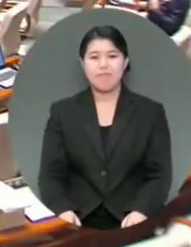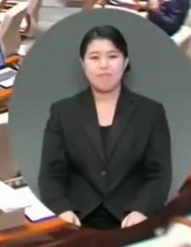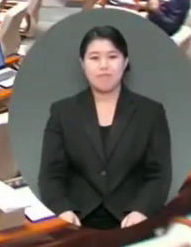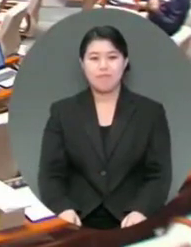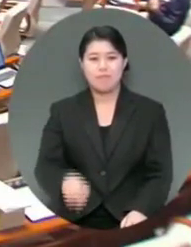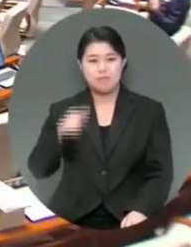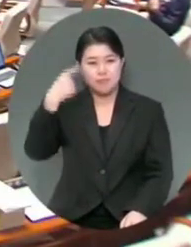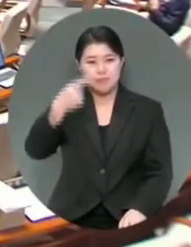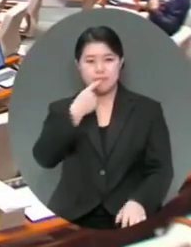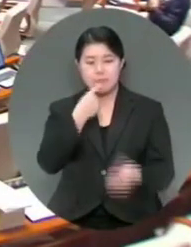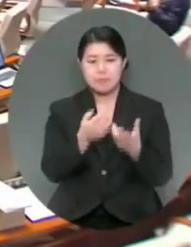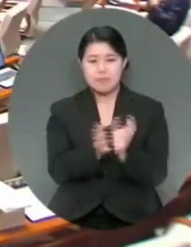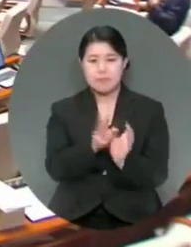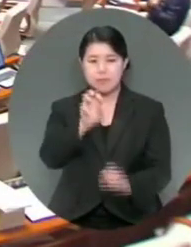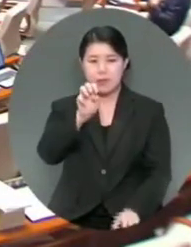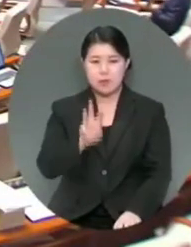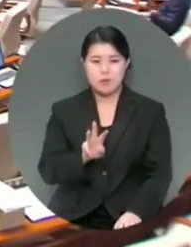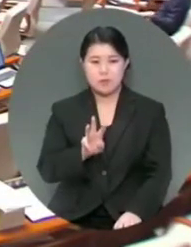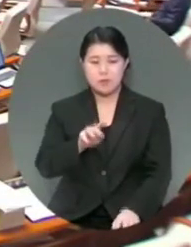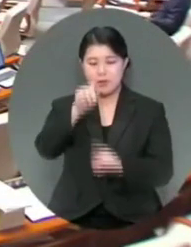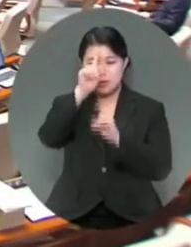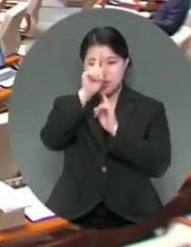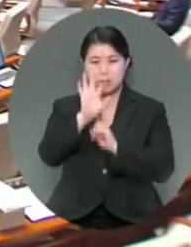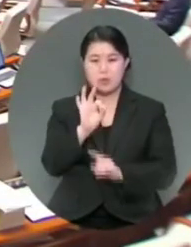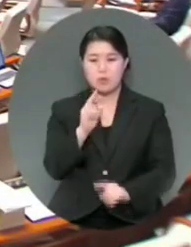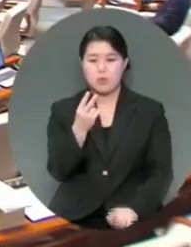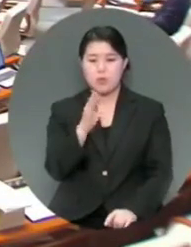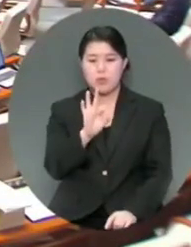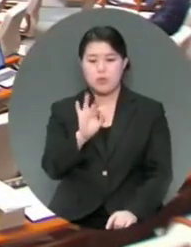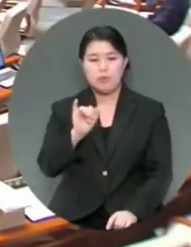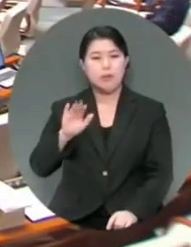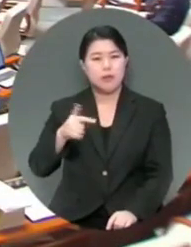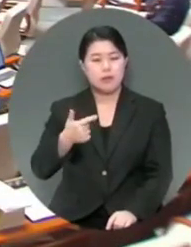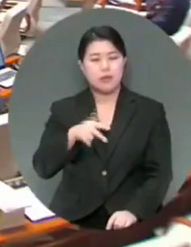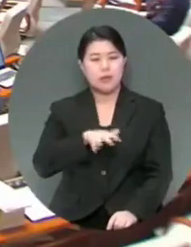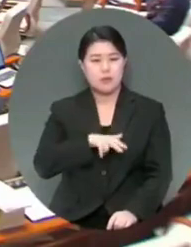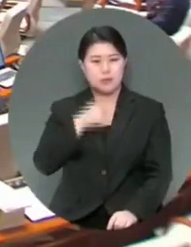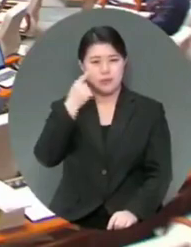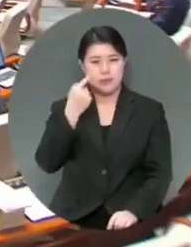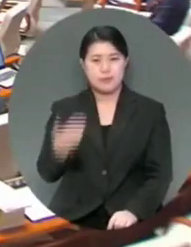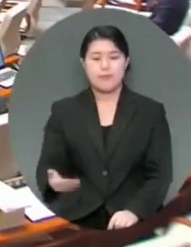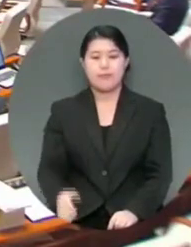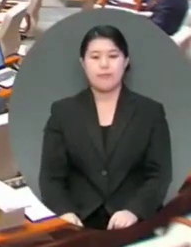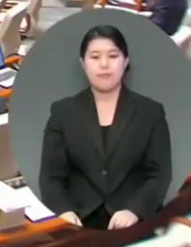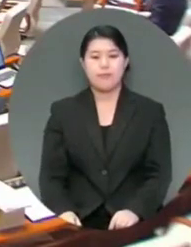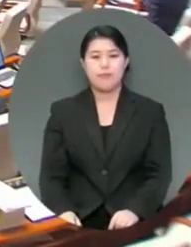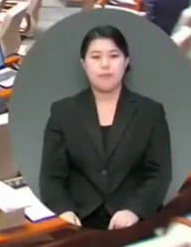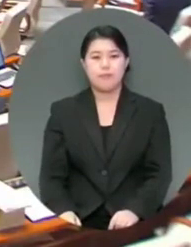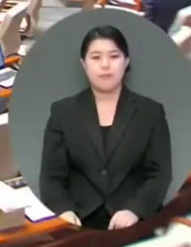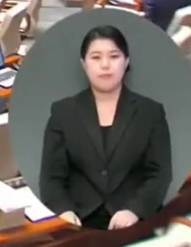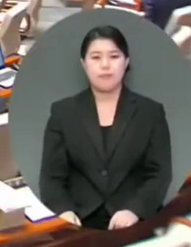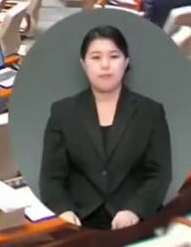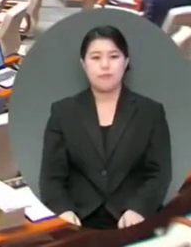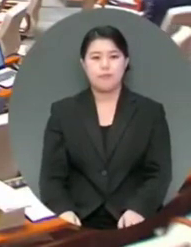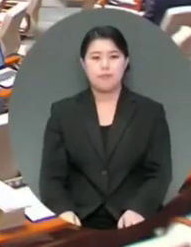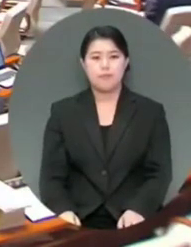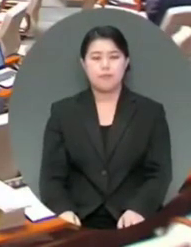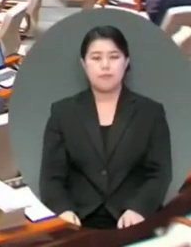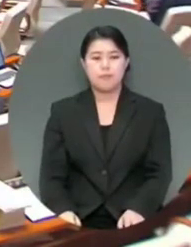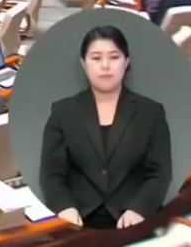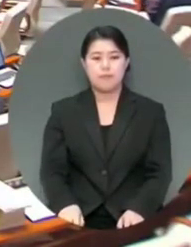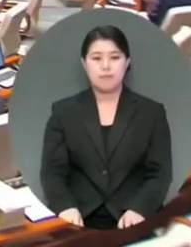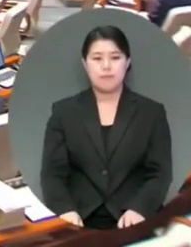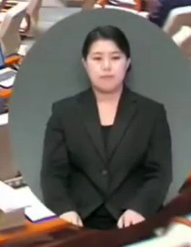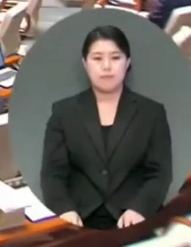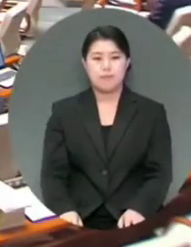다음은 더불어민주당 광주 광산구갑 이용빈 의원 질의해 주십시오. 네,